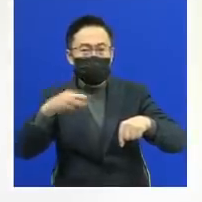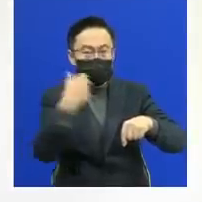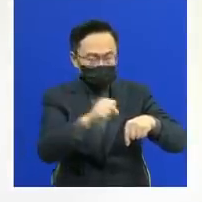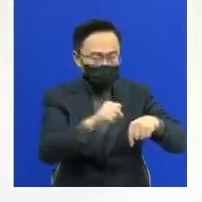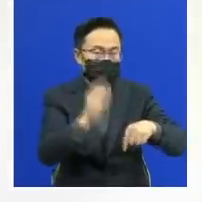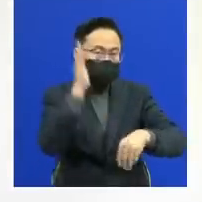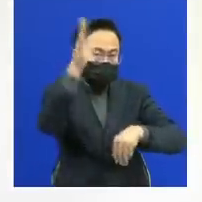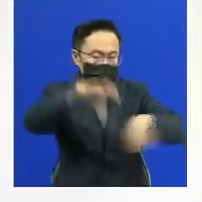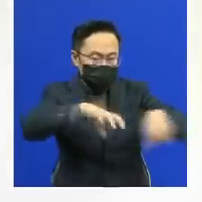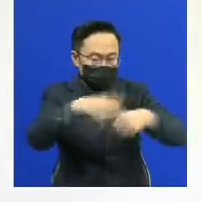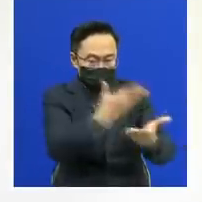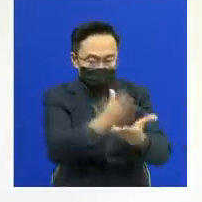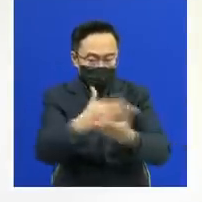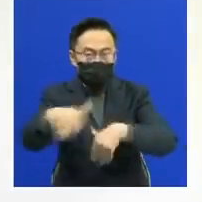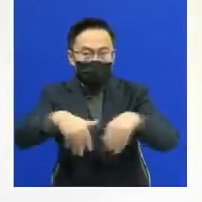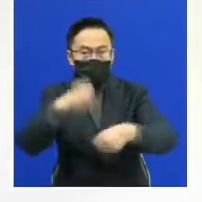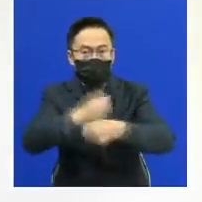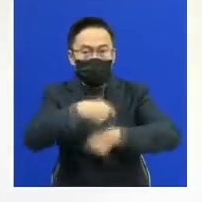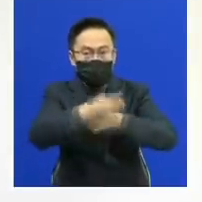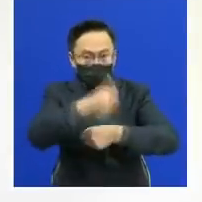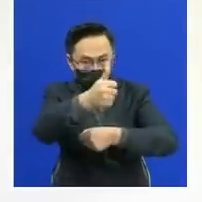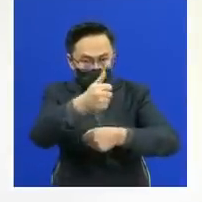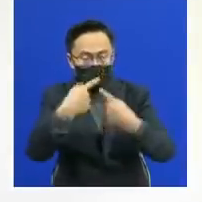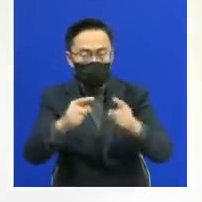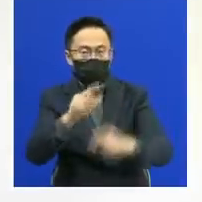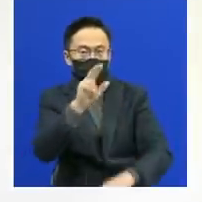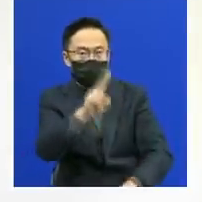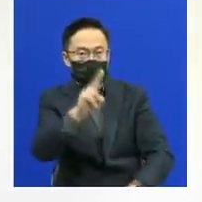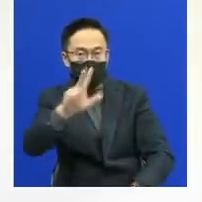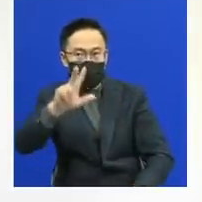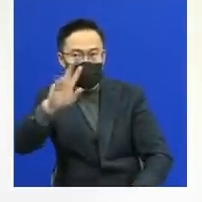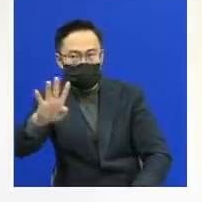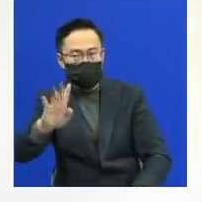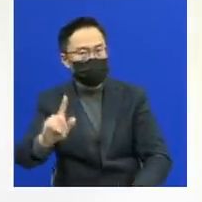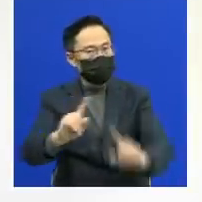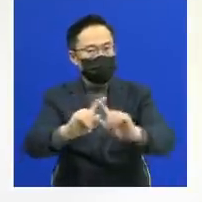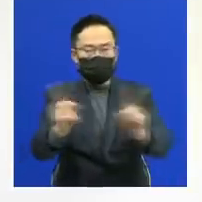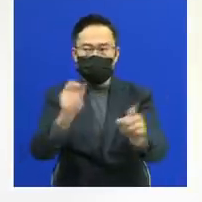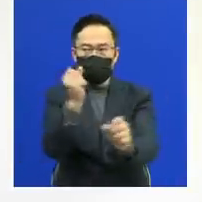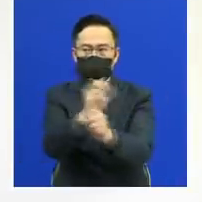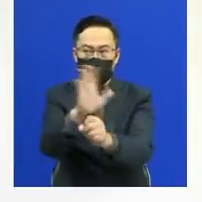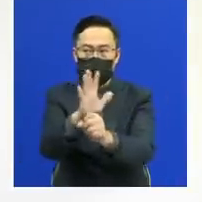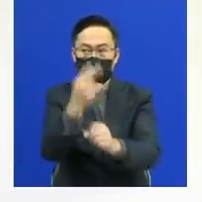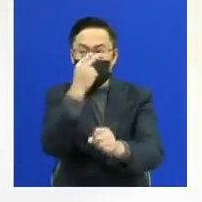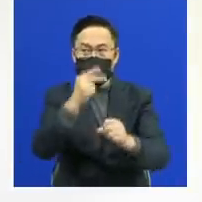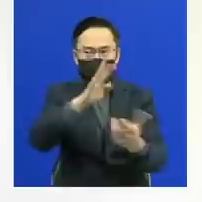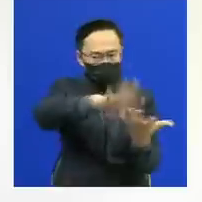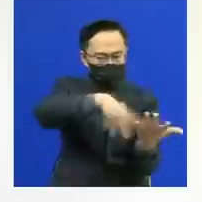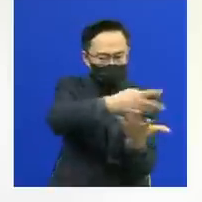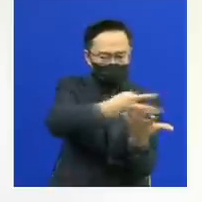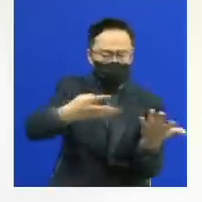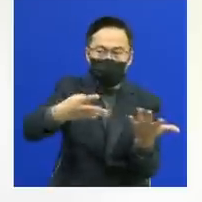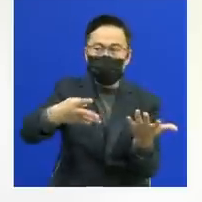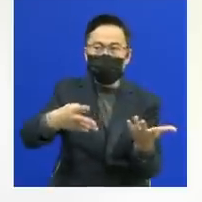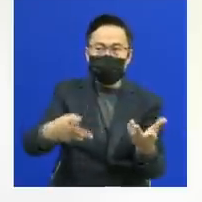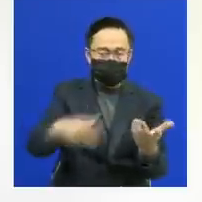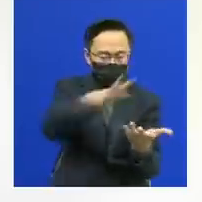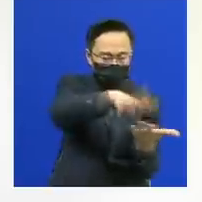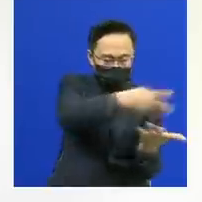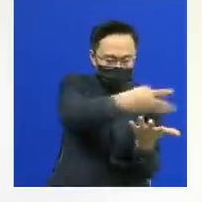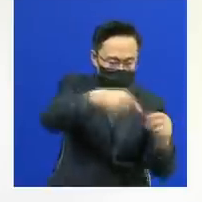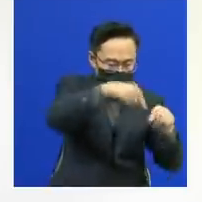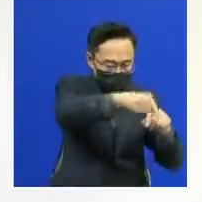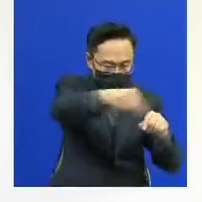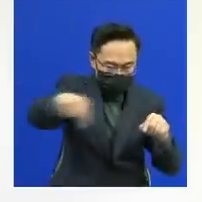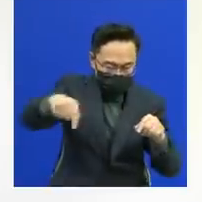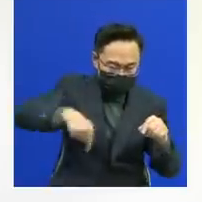อบแปลงที่ดินนะฮะก็จะมีว่าจุดที่9 10 6 5 1อยู่ตรงไหนยังไงเมื่อทับ